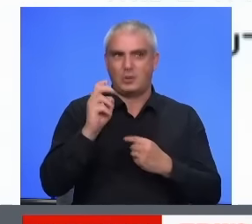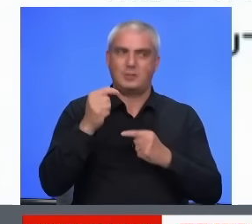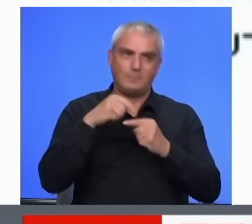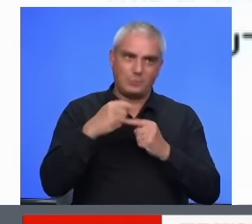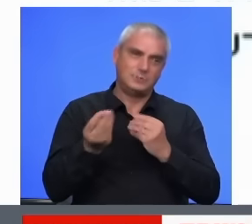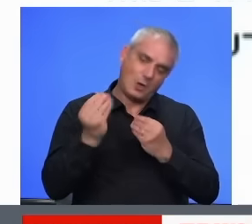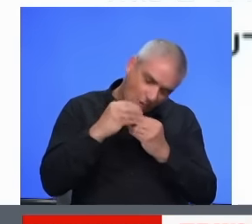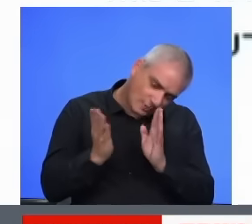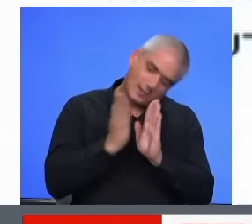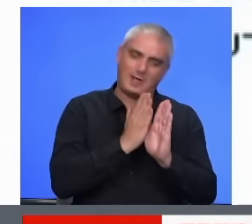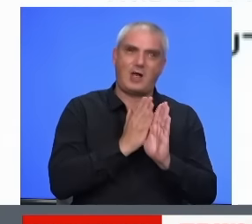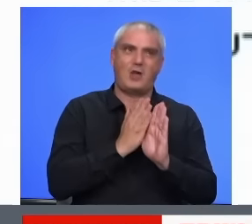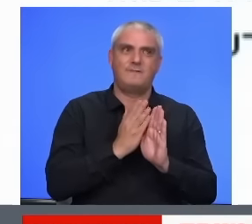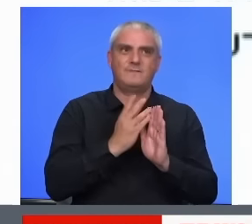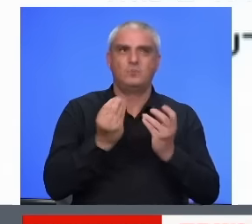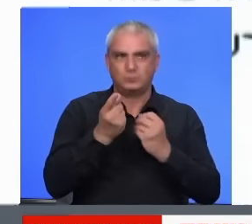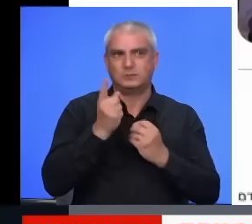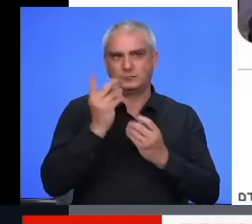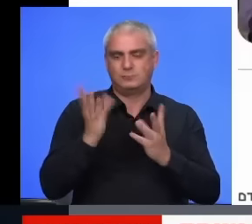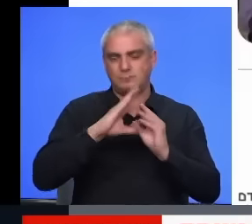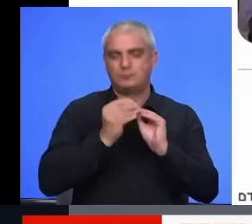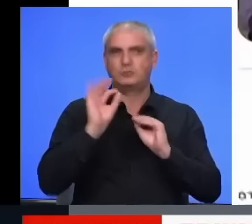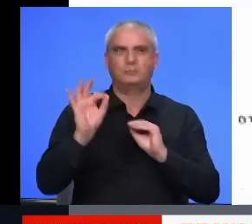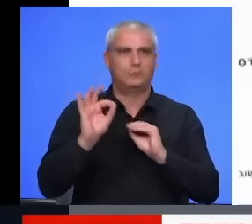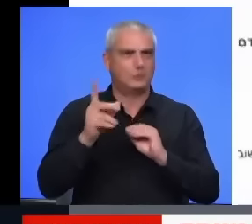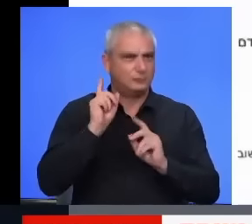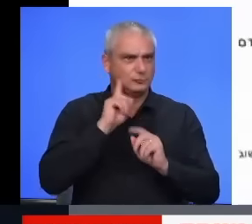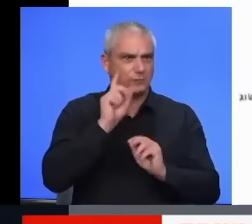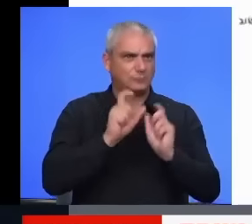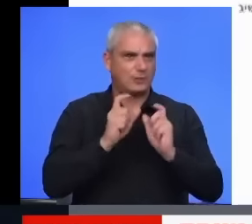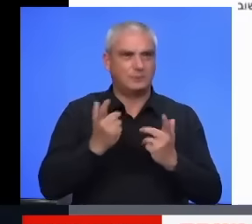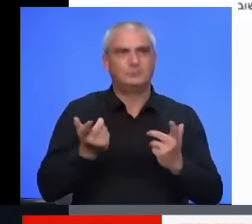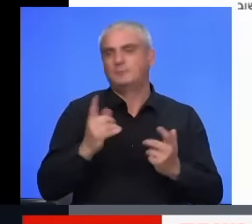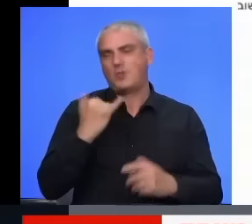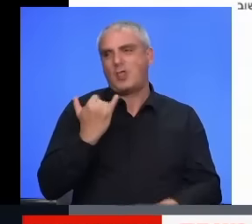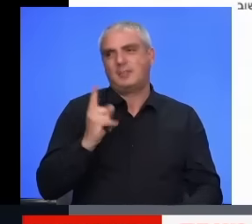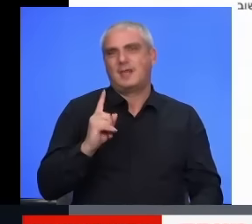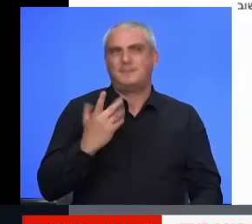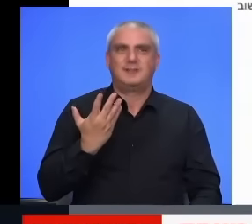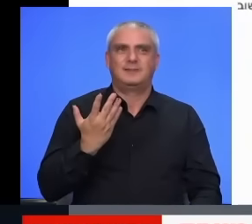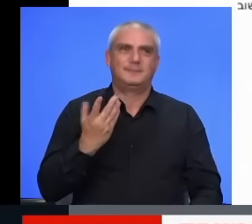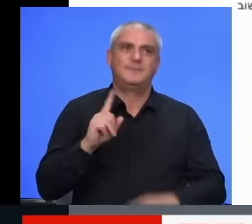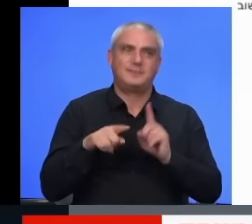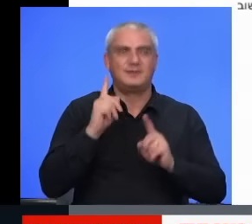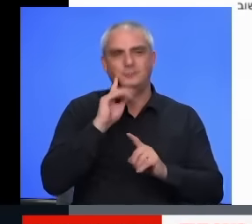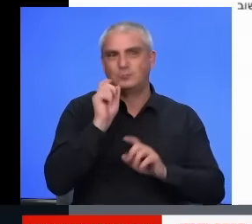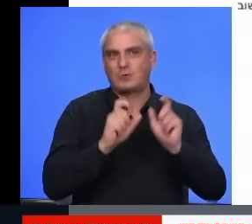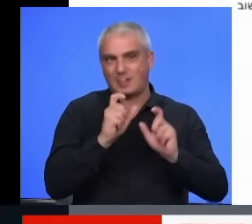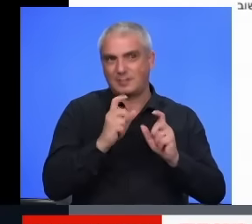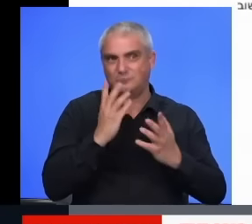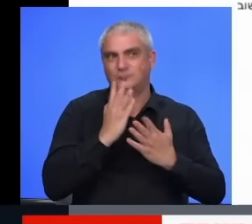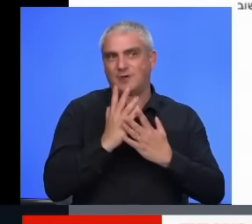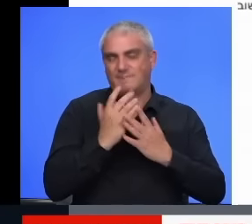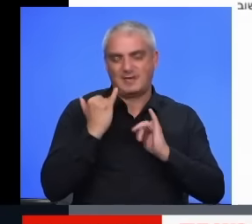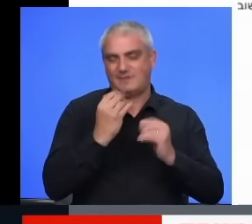ועודד פלוס זה קרוב אליו, מוצר שהוא כאילו משלים שלו. שמות של אנשים, מה זה? לא, לא תמיד, זה, לפעמים זה שמות של אנשים